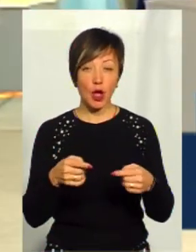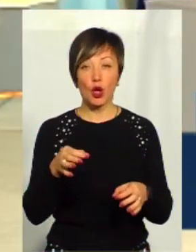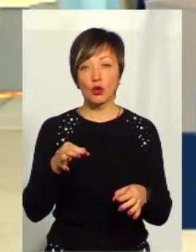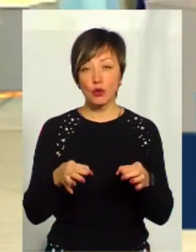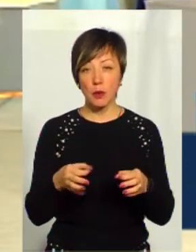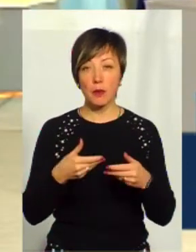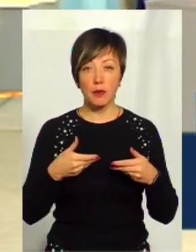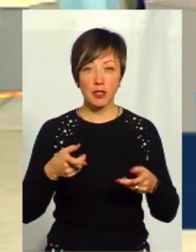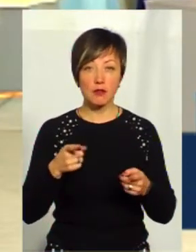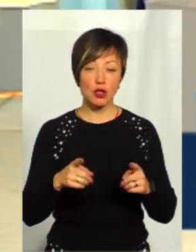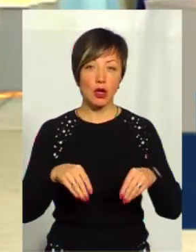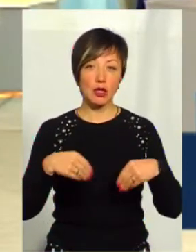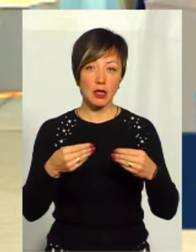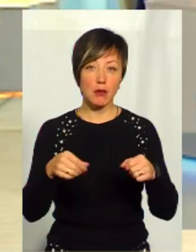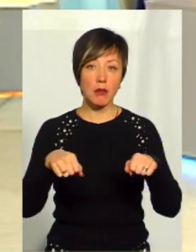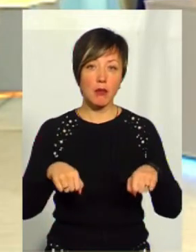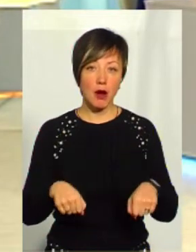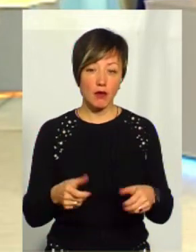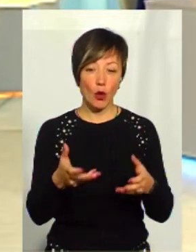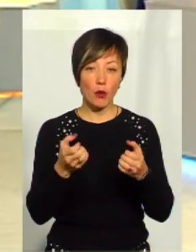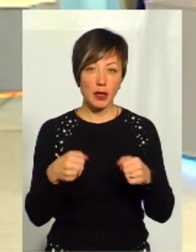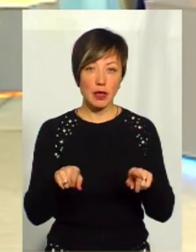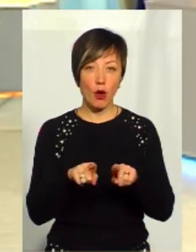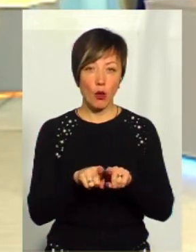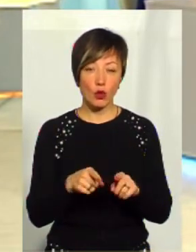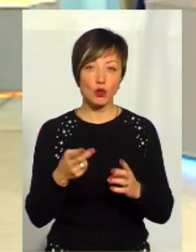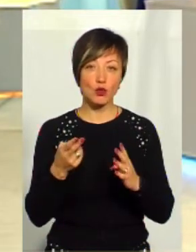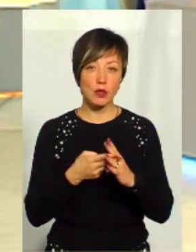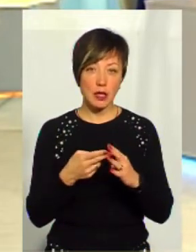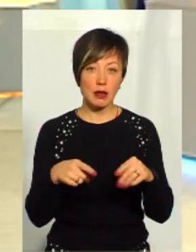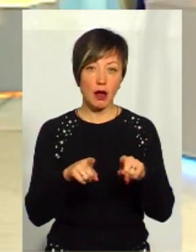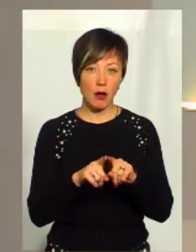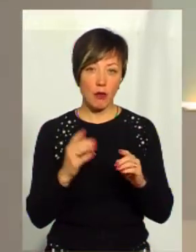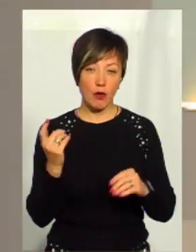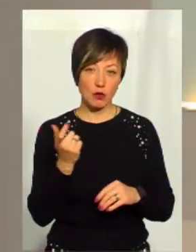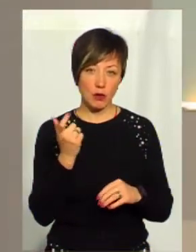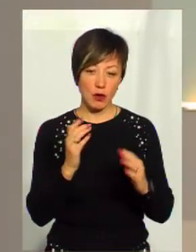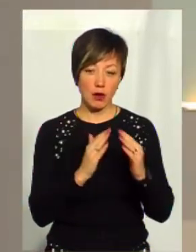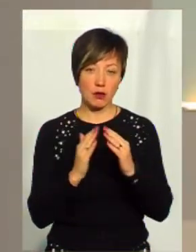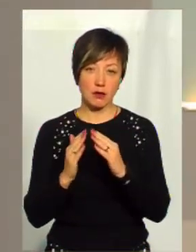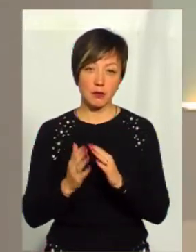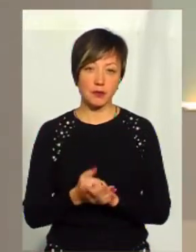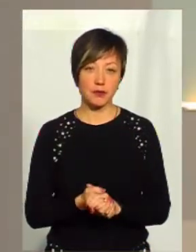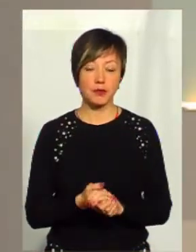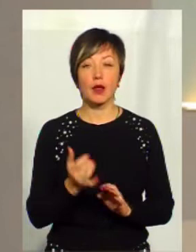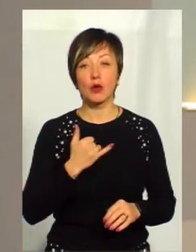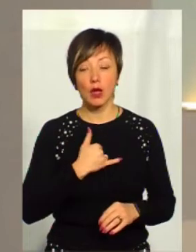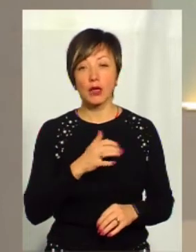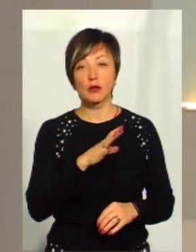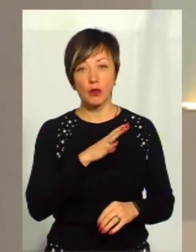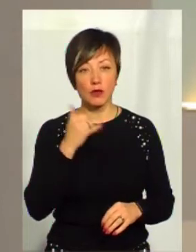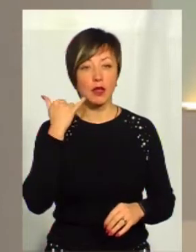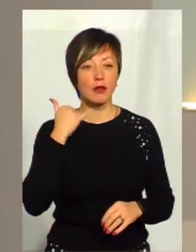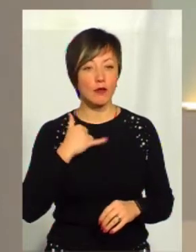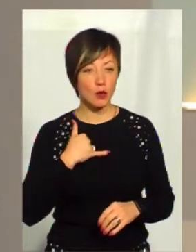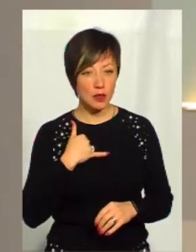судовий, ми, звичайно, надаємо право на отримання такої субсидії таким домогосподарством. У нас був